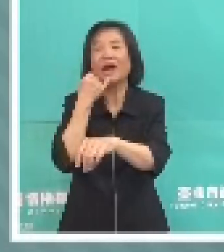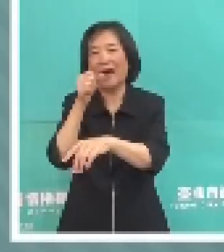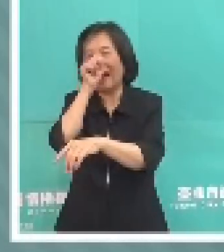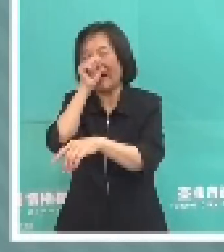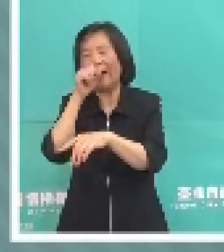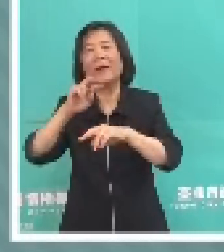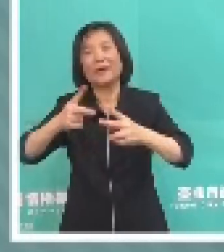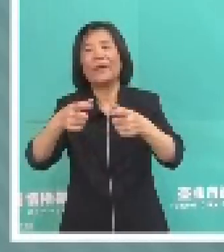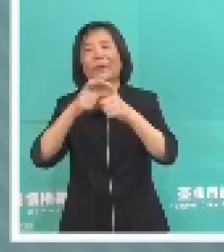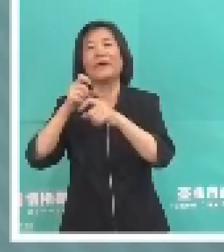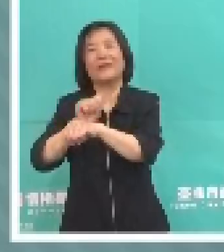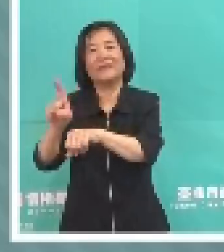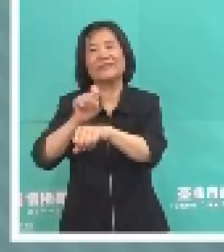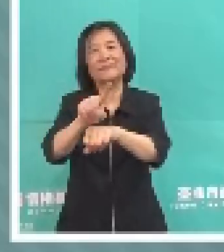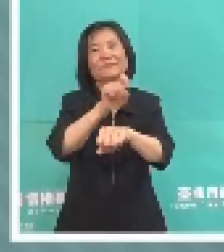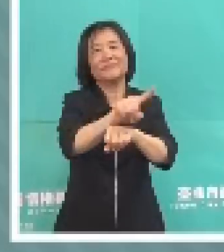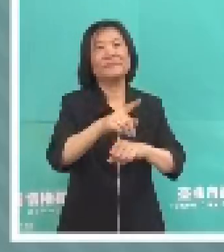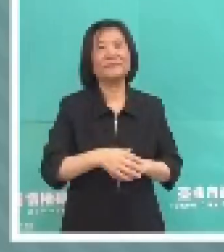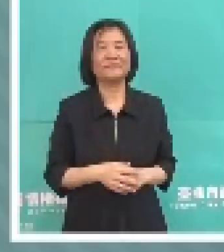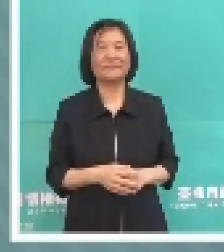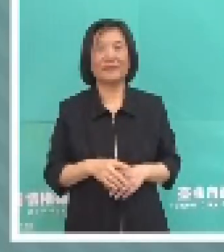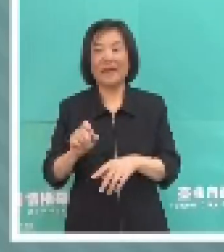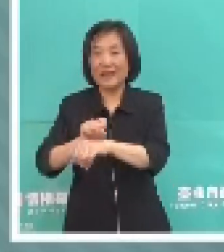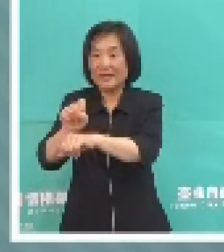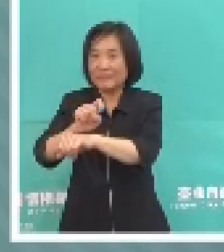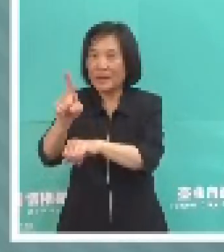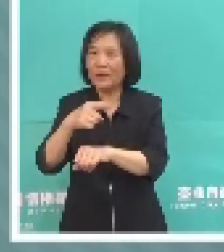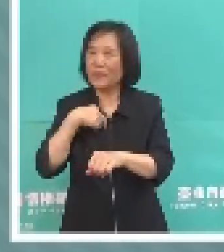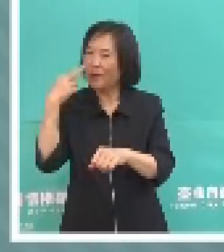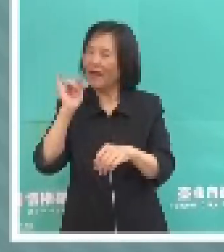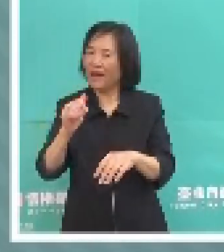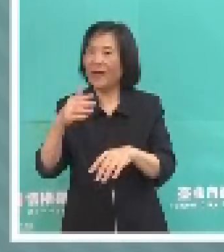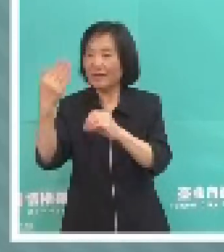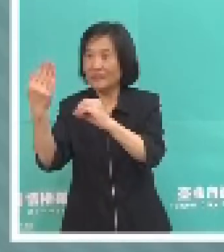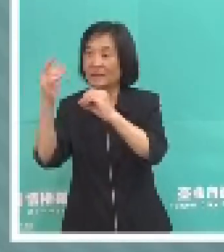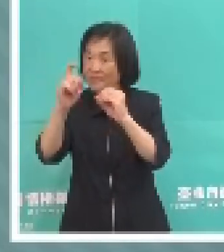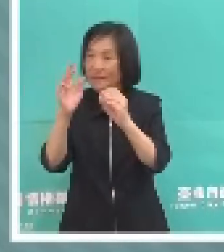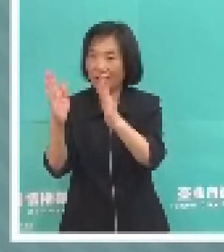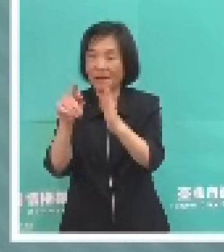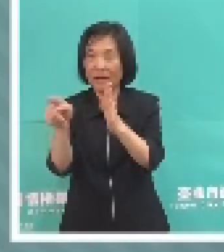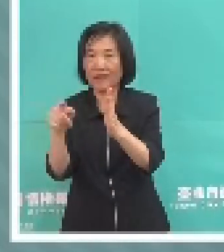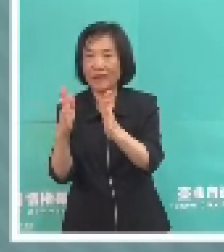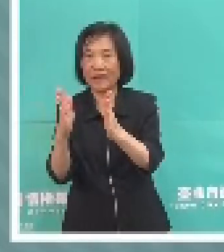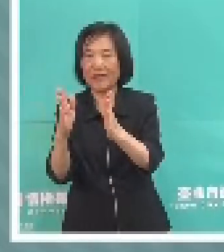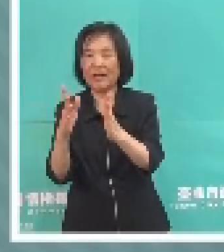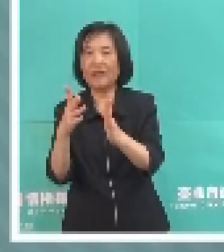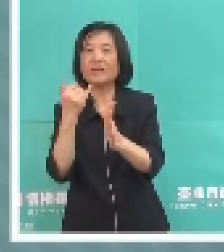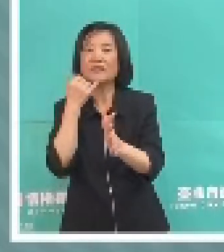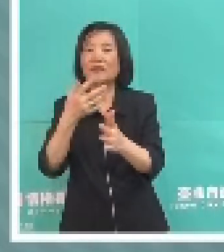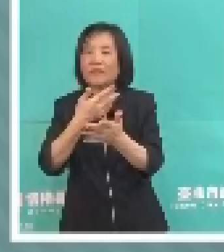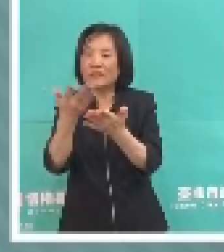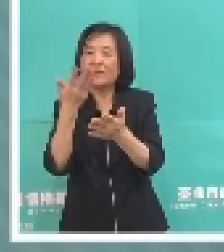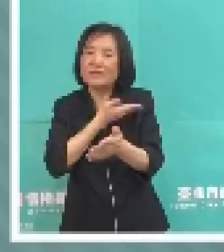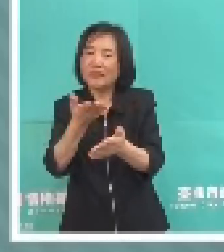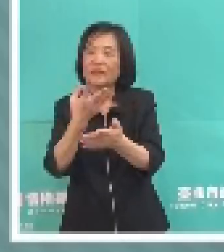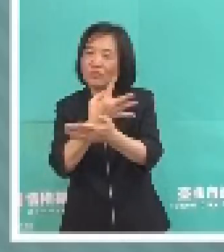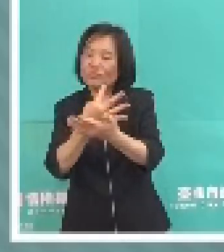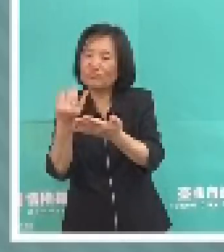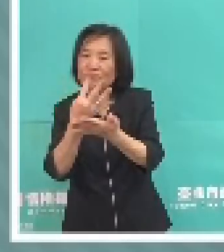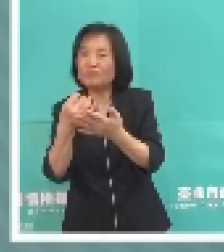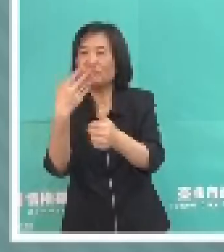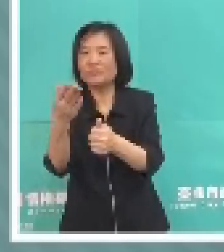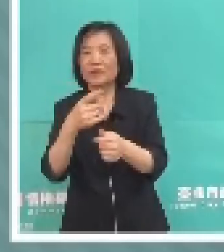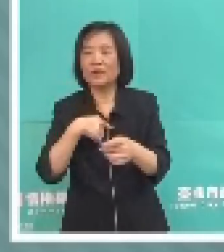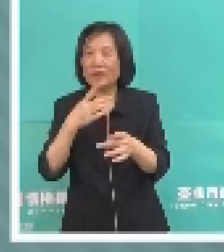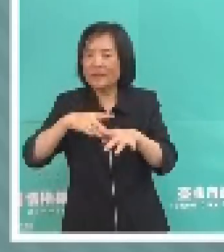验，所以还是用一小时做，其实一小时哈就可以啊，你抽到那一小时，他有给你号码嘛，所以你大概知道说，哎，我是